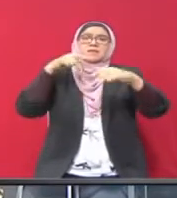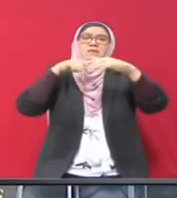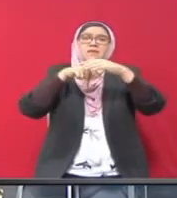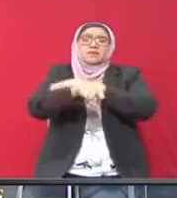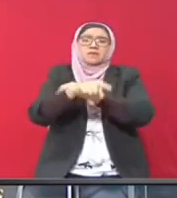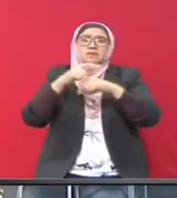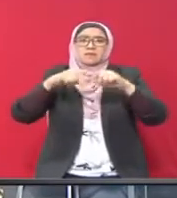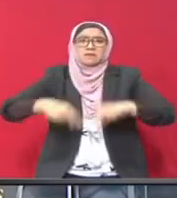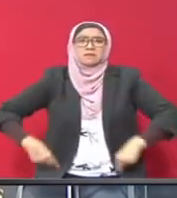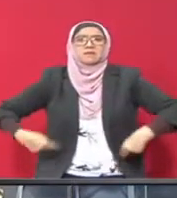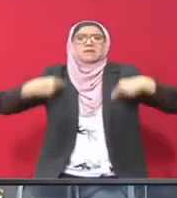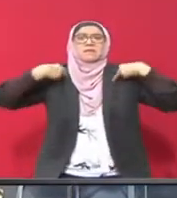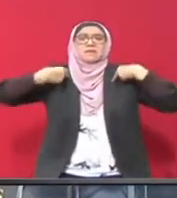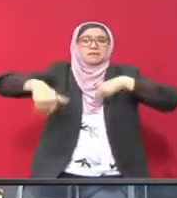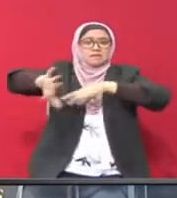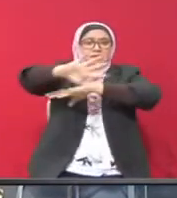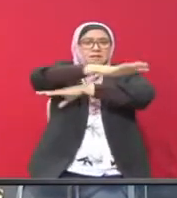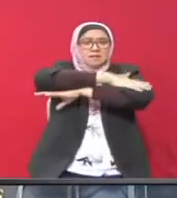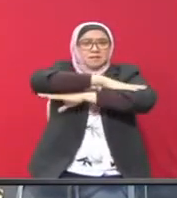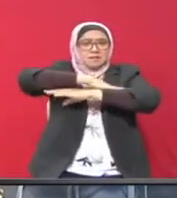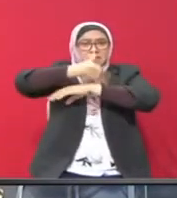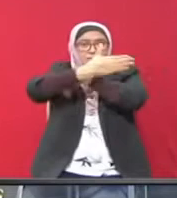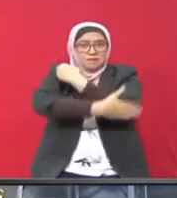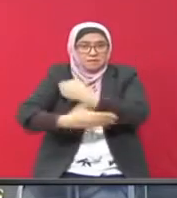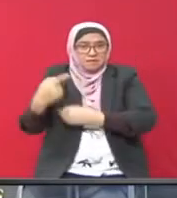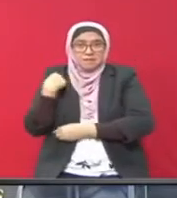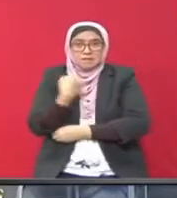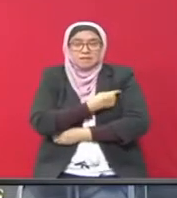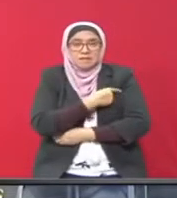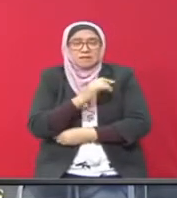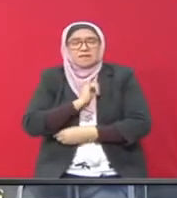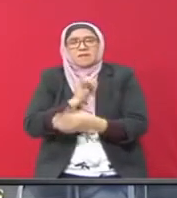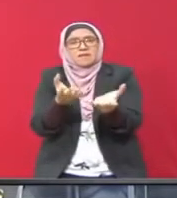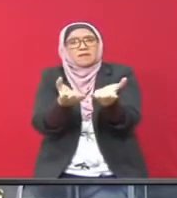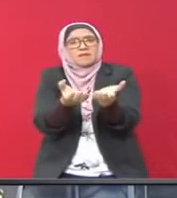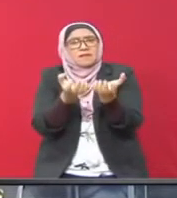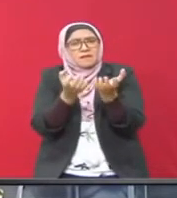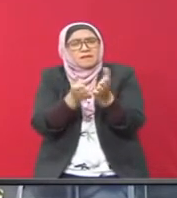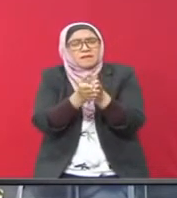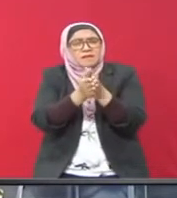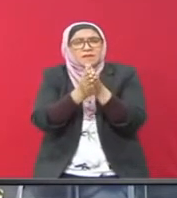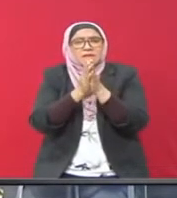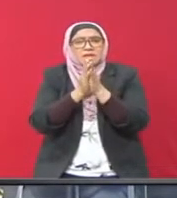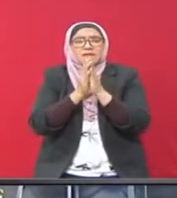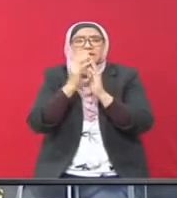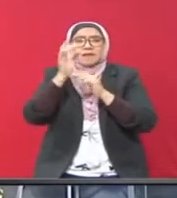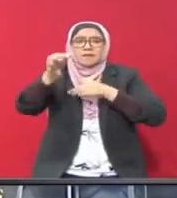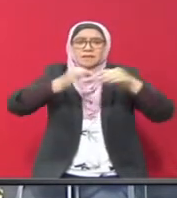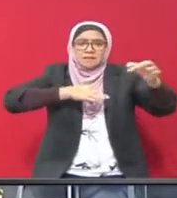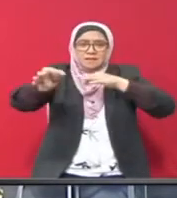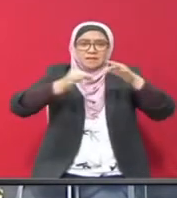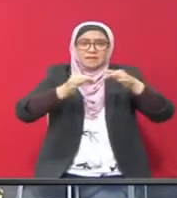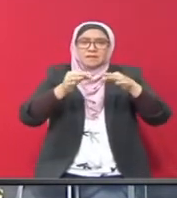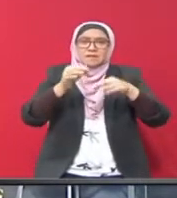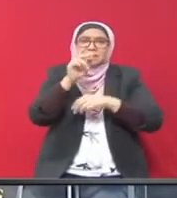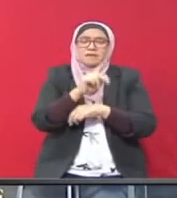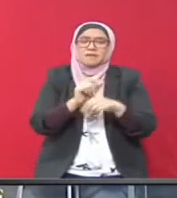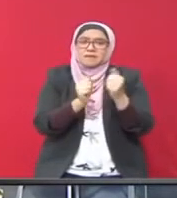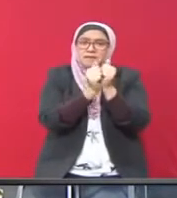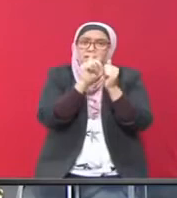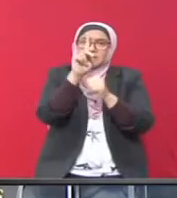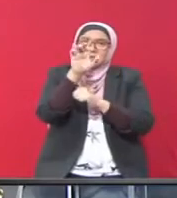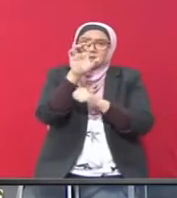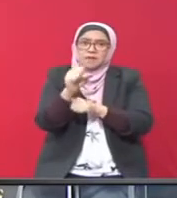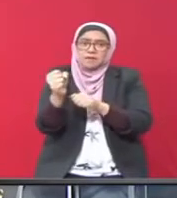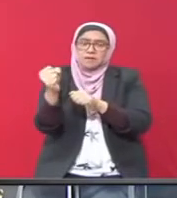negara kita Saya ingin mendapatkan penjelasan pihak Kementerian dengan peningkatan kiss-kiss pencerobohan Ibu nelayan